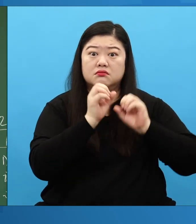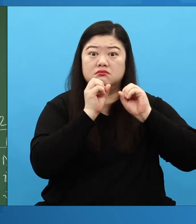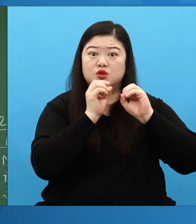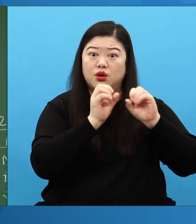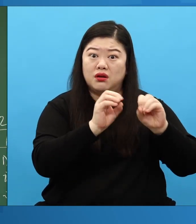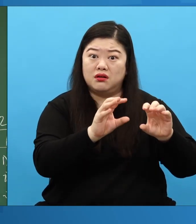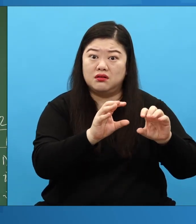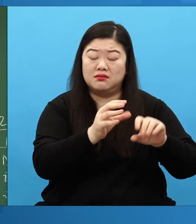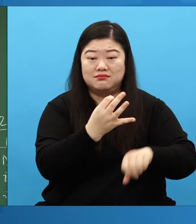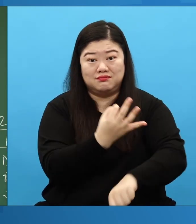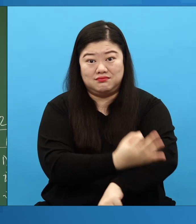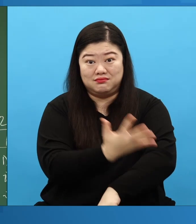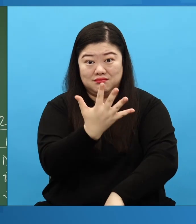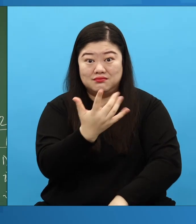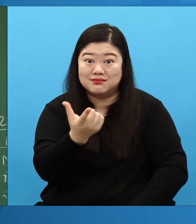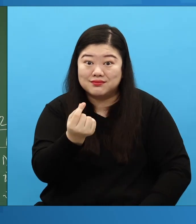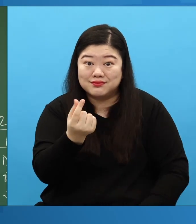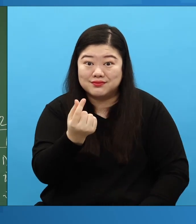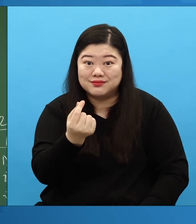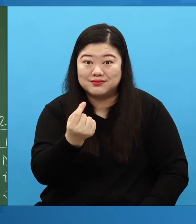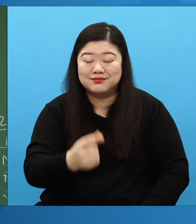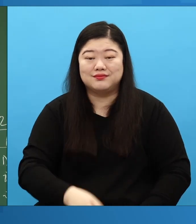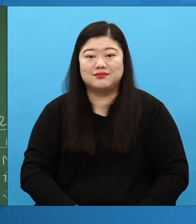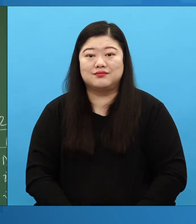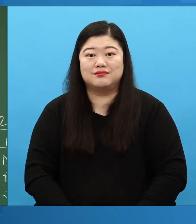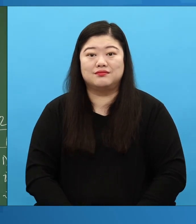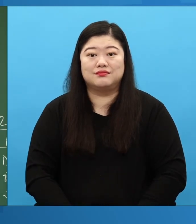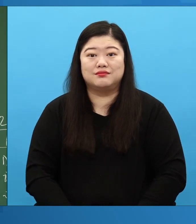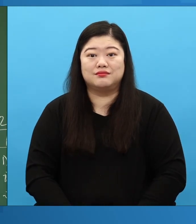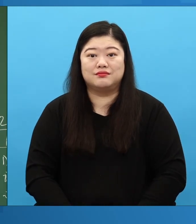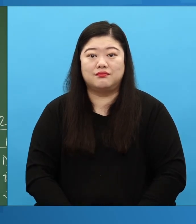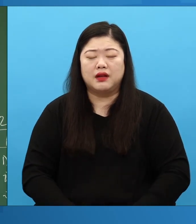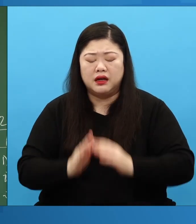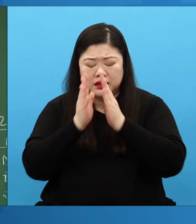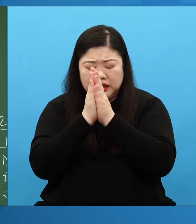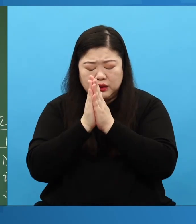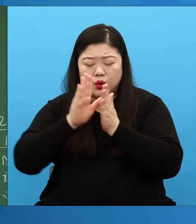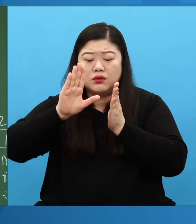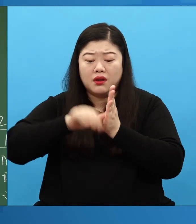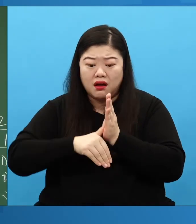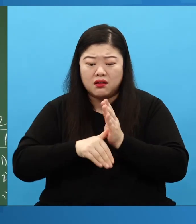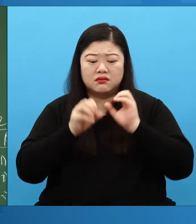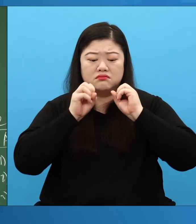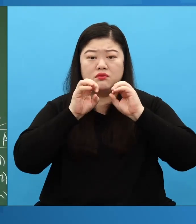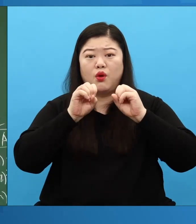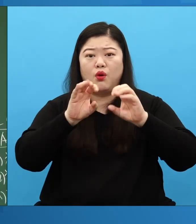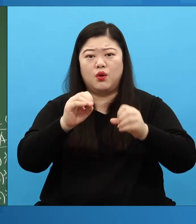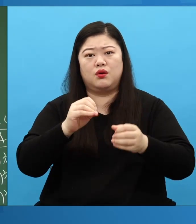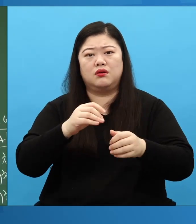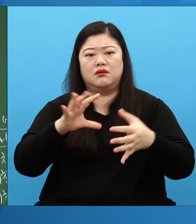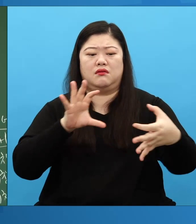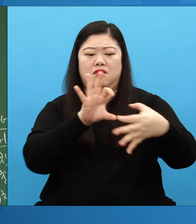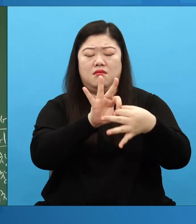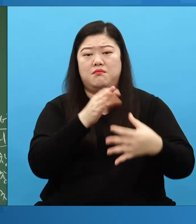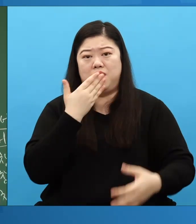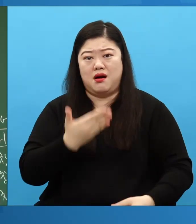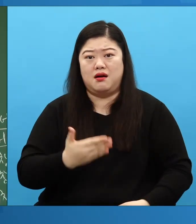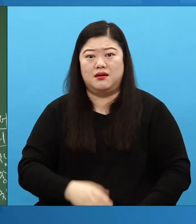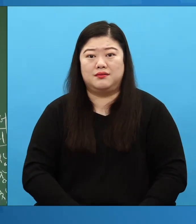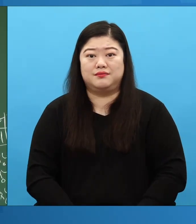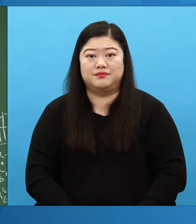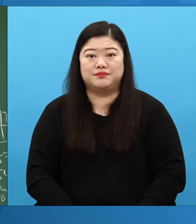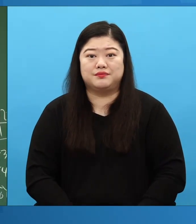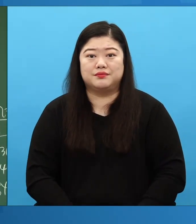the blessings given by God through it, and then 아니 relay 기도로 or 전달할 수 transmitting it. 있다니까요. And you could do that through prayer. 어떤